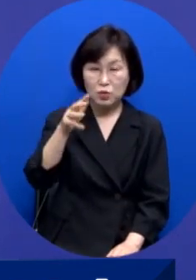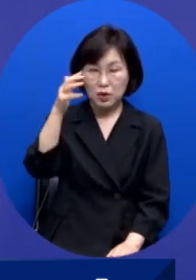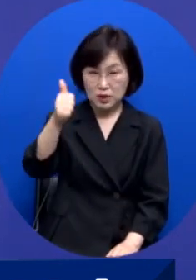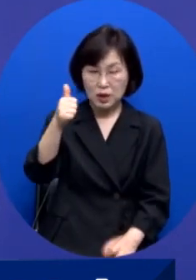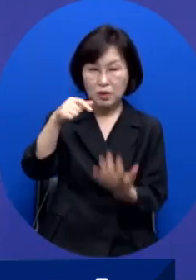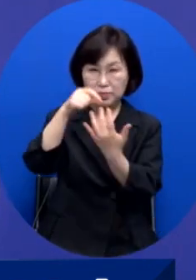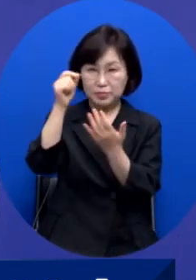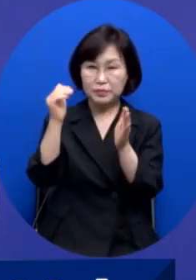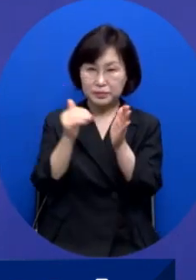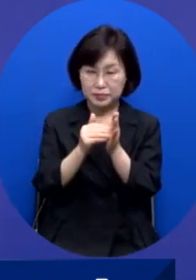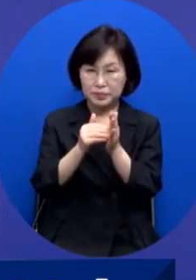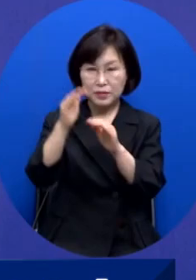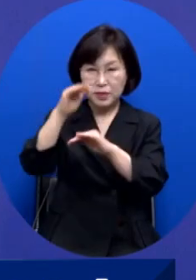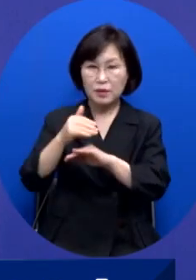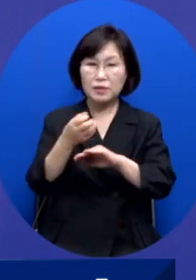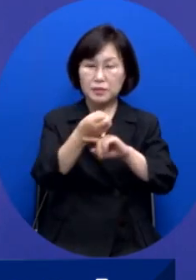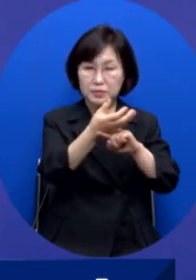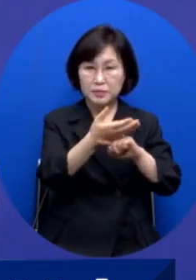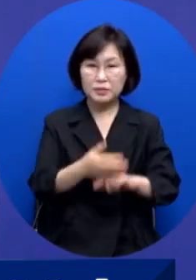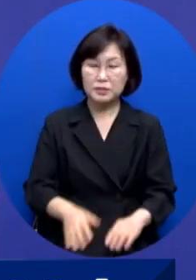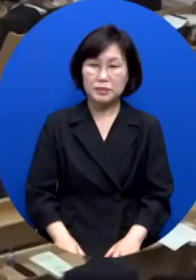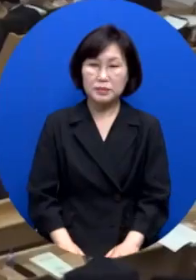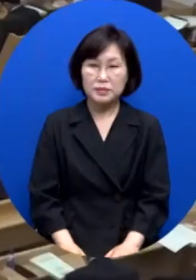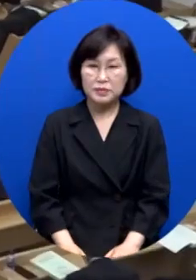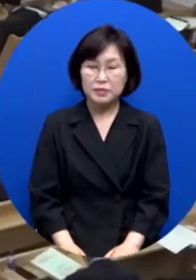합신총회 소식입니다. 최대진 기자입니다.